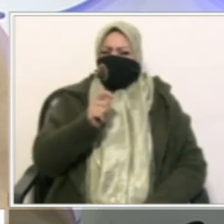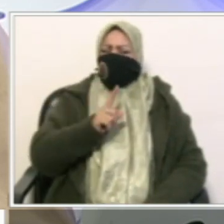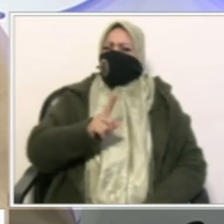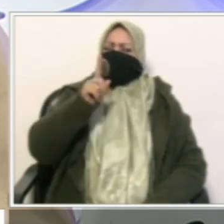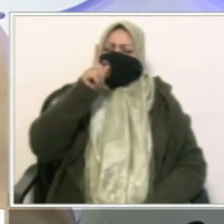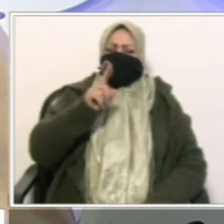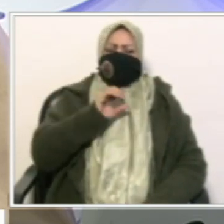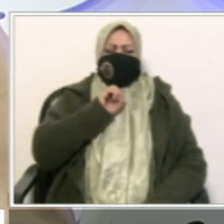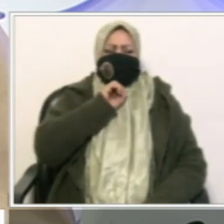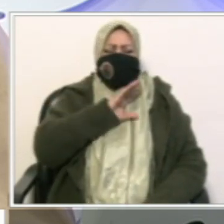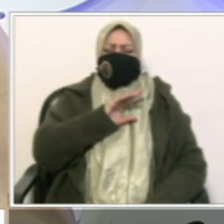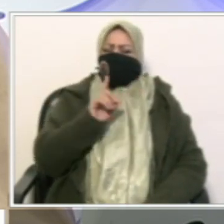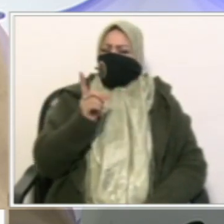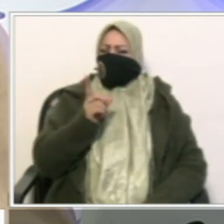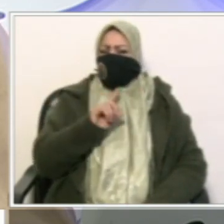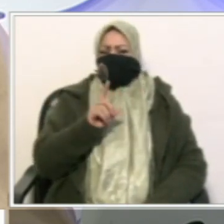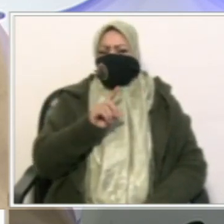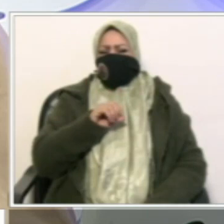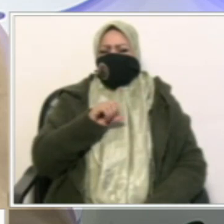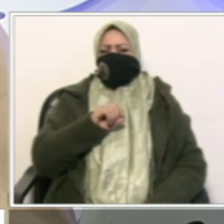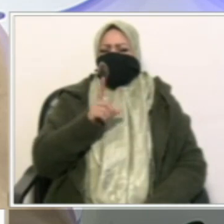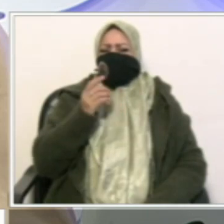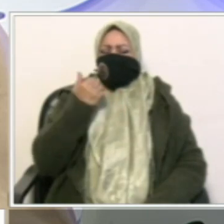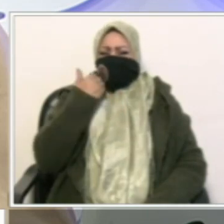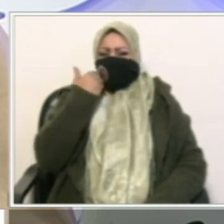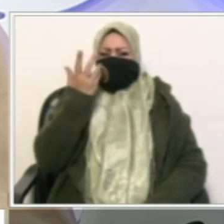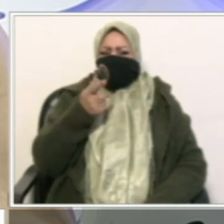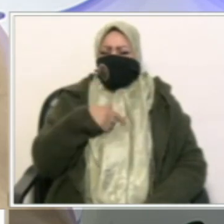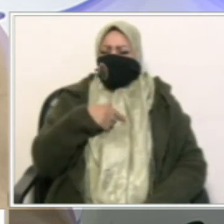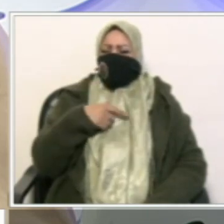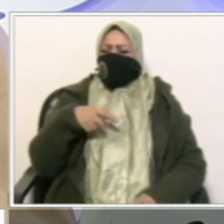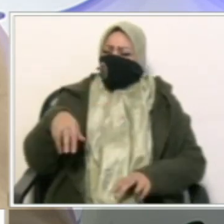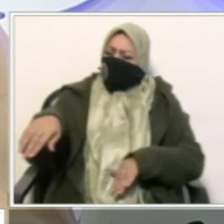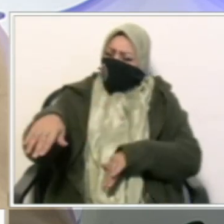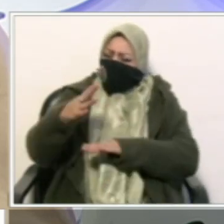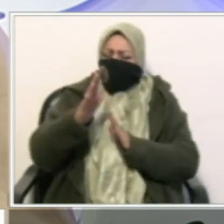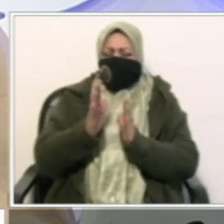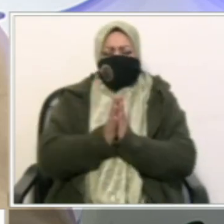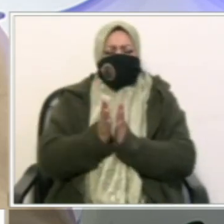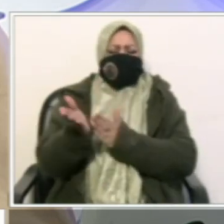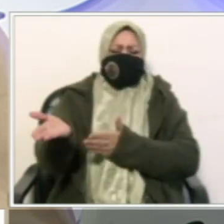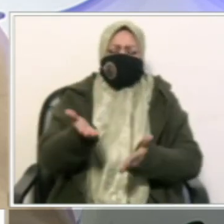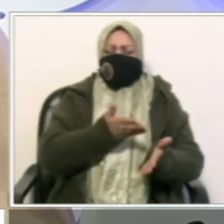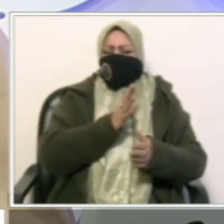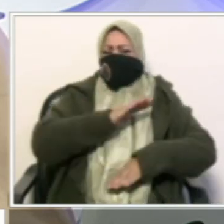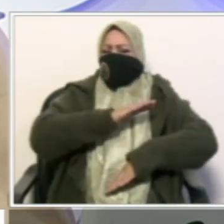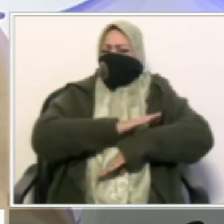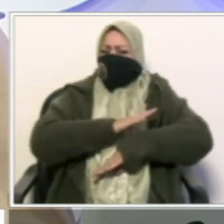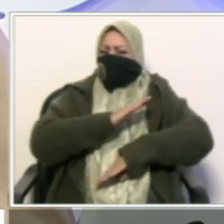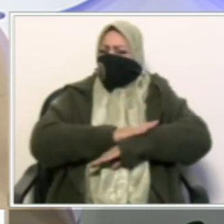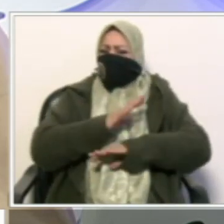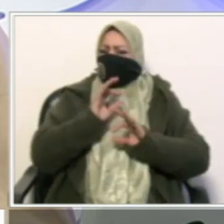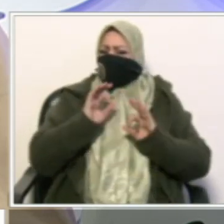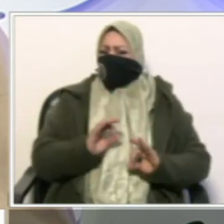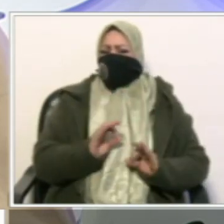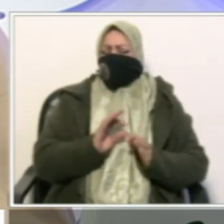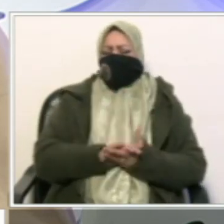في قوله عليه الصلاة والسلام. فالمؤمن يتخلى ويتأسى به صلى الله عليه